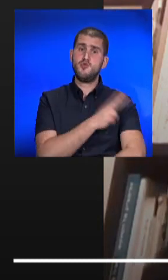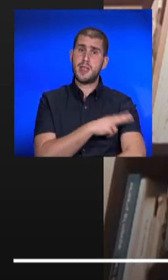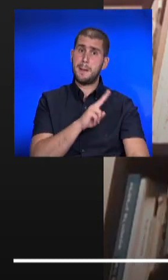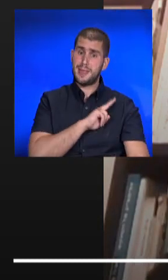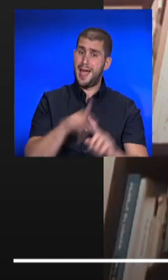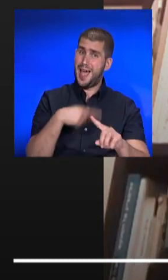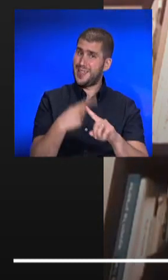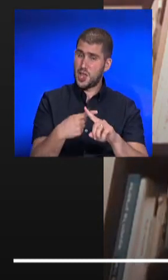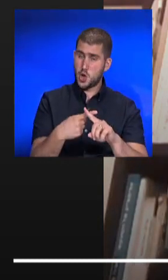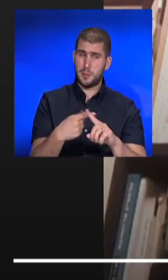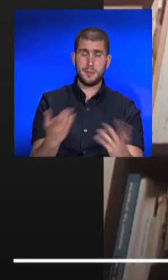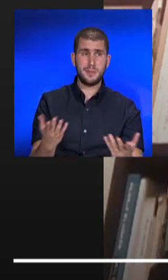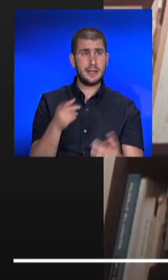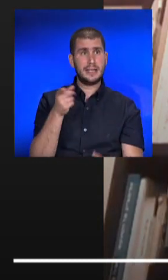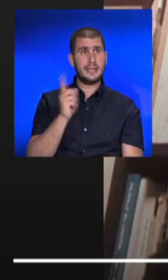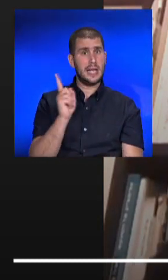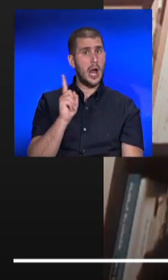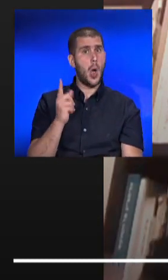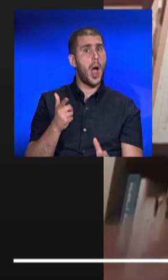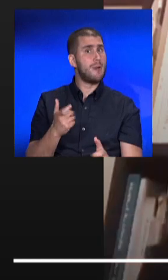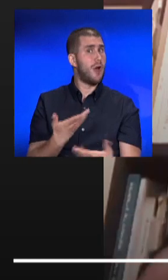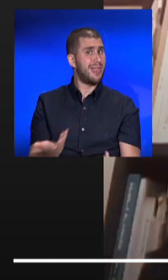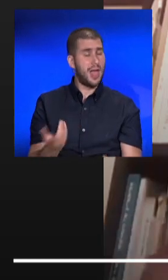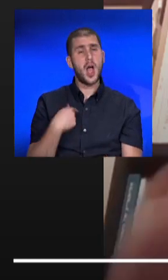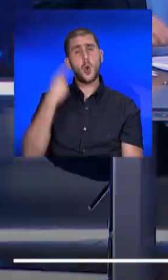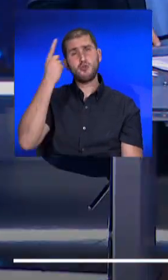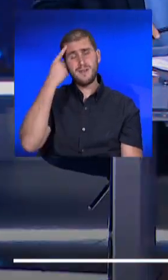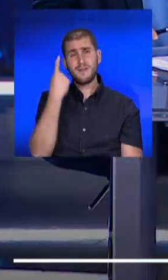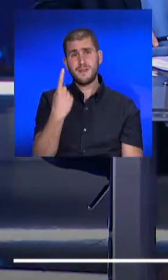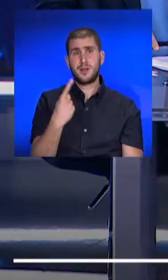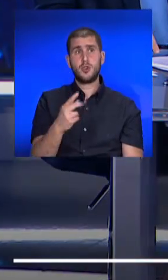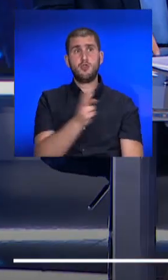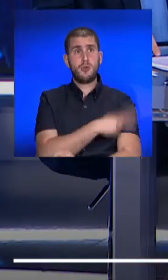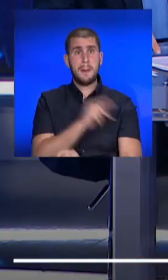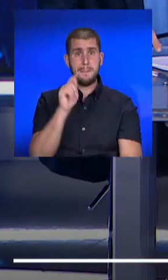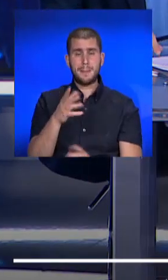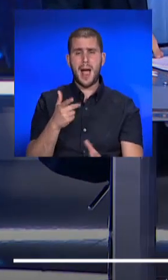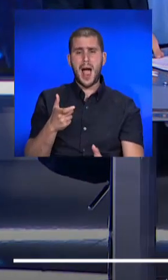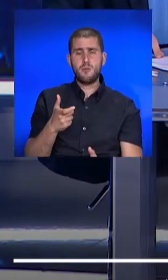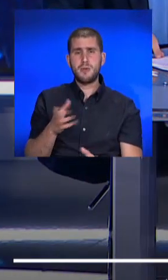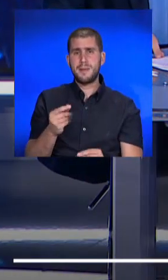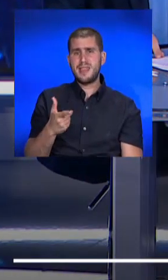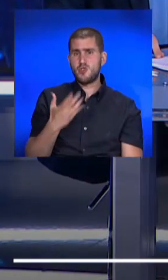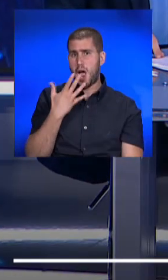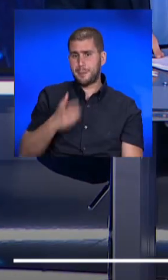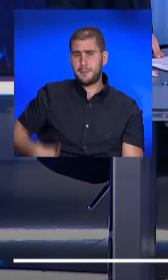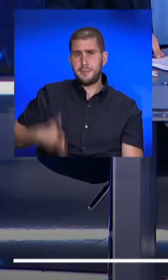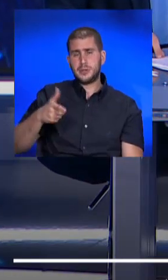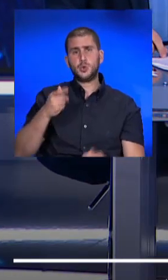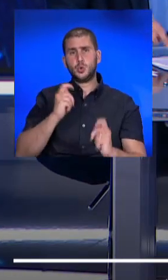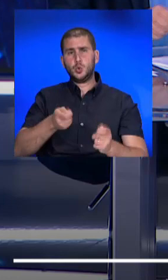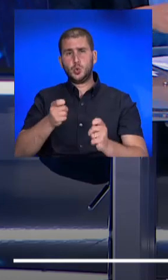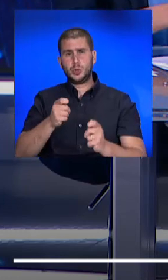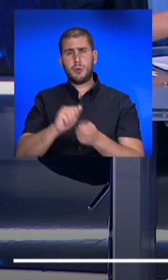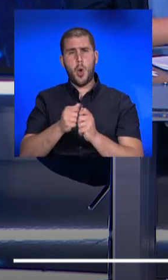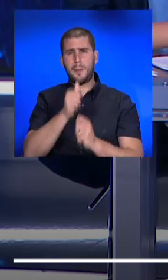היום ברובה היא לא חמושה. אני חושבת עצם זה שהשוטרים באים חמושים, עם נשק חם, עם סוסים, עם מכת"זים